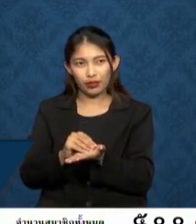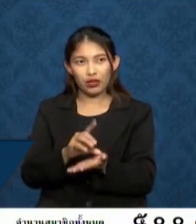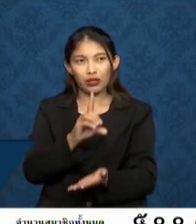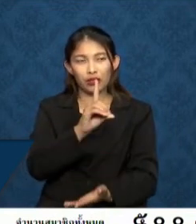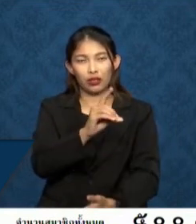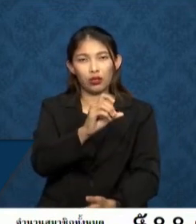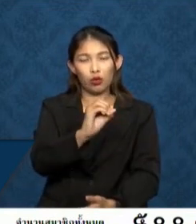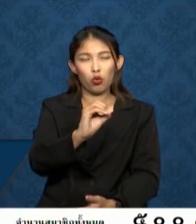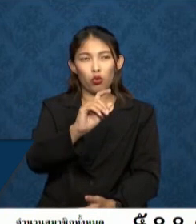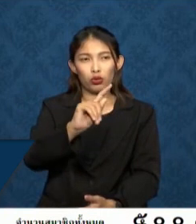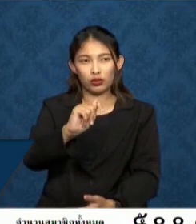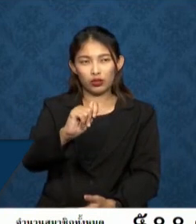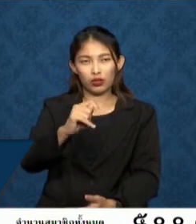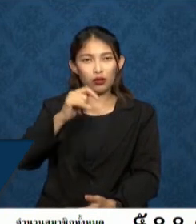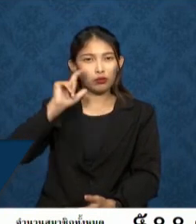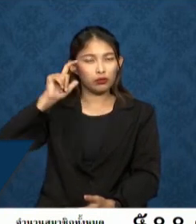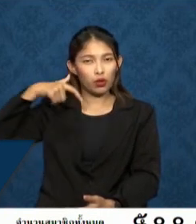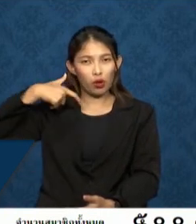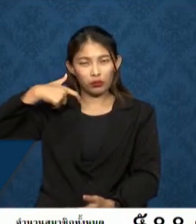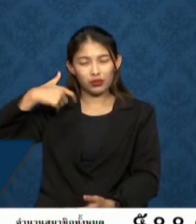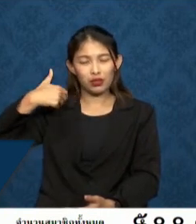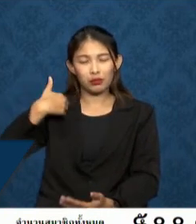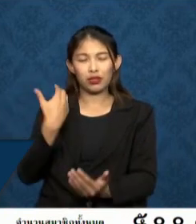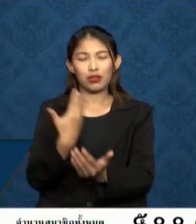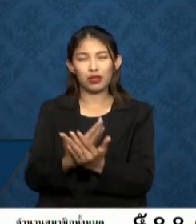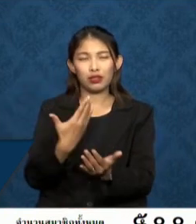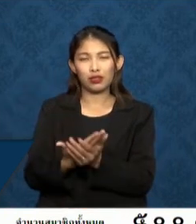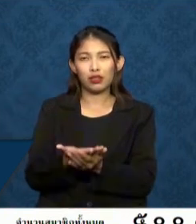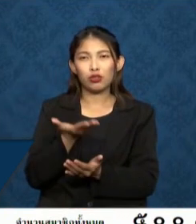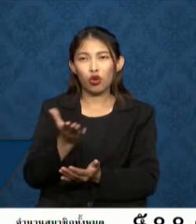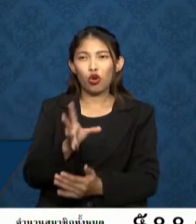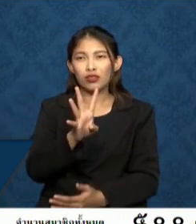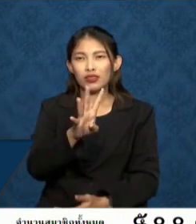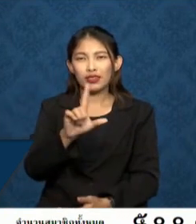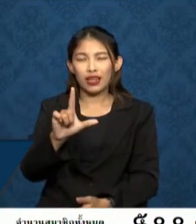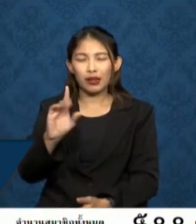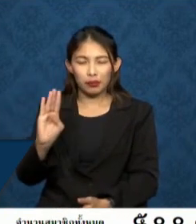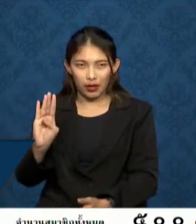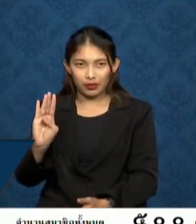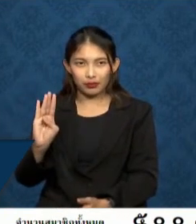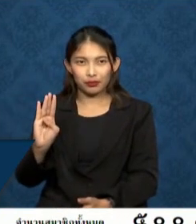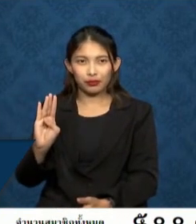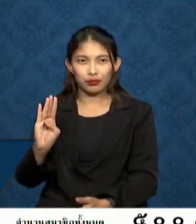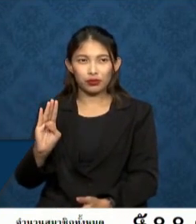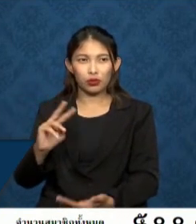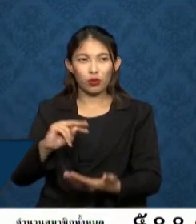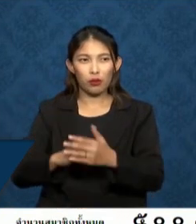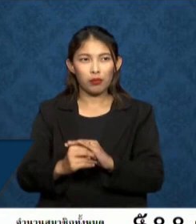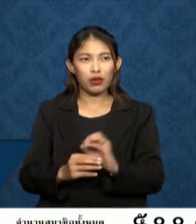callcenter นะครับซึ่งได้ของงบประมาณมาประมาณ4ล้านกว่าบาทนะครับคือเบอร์